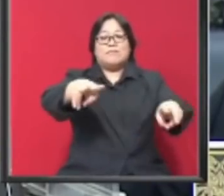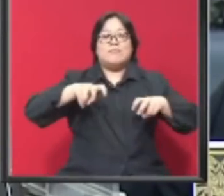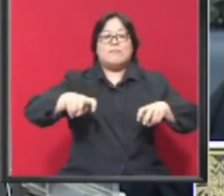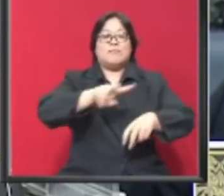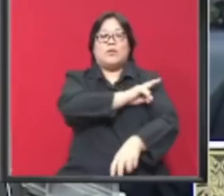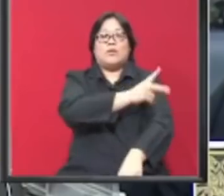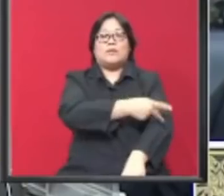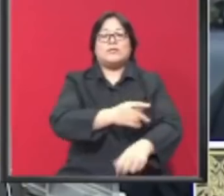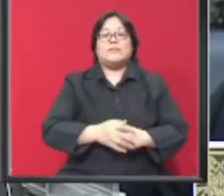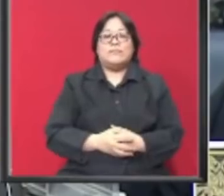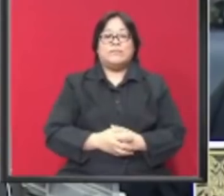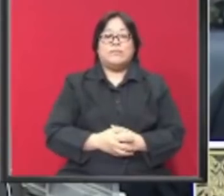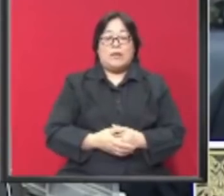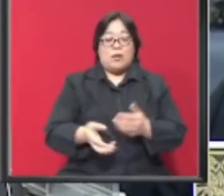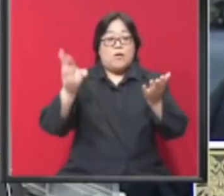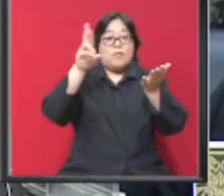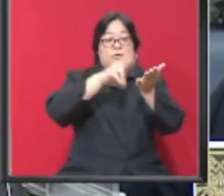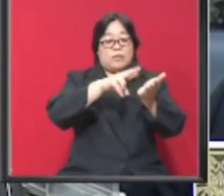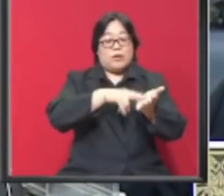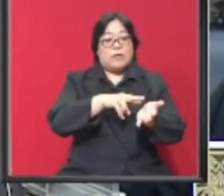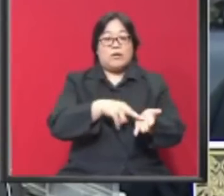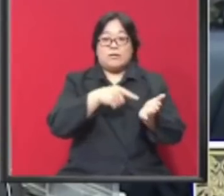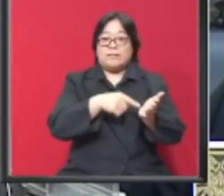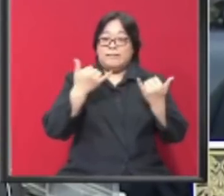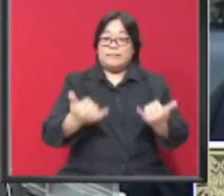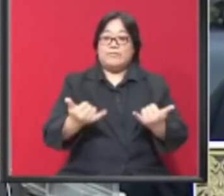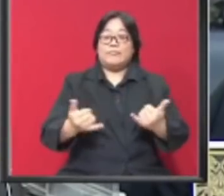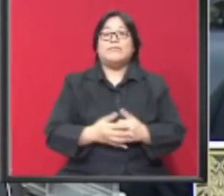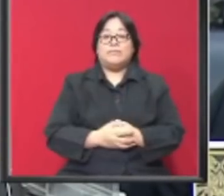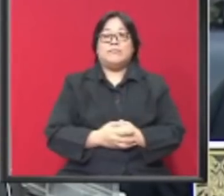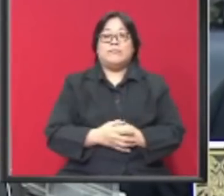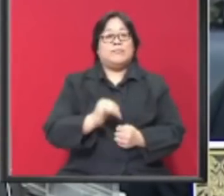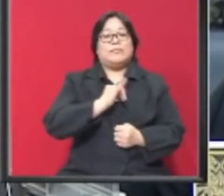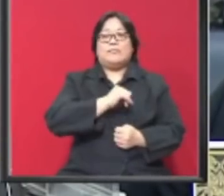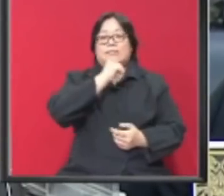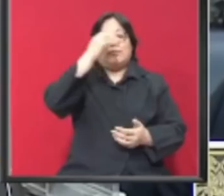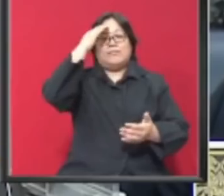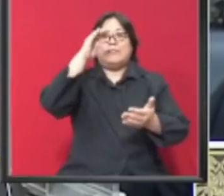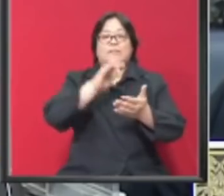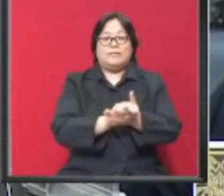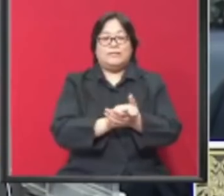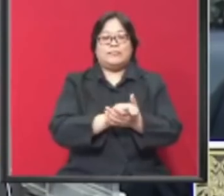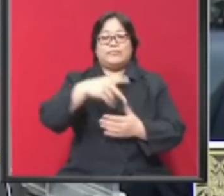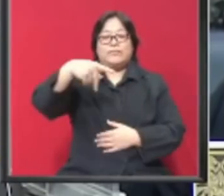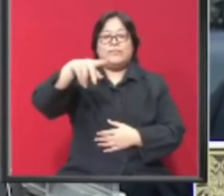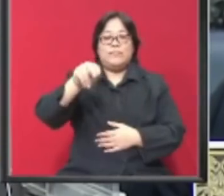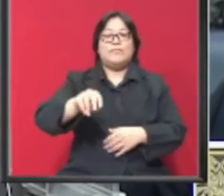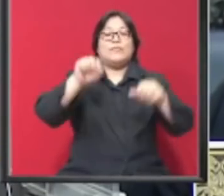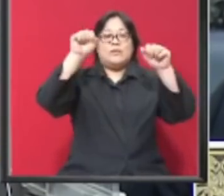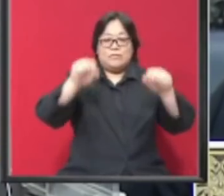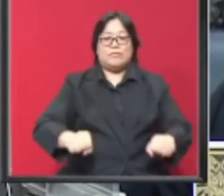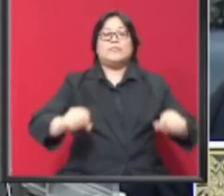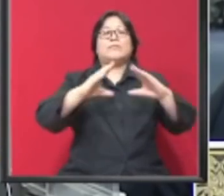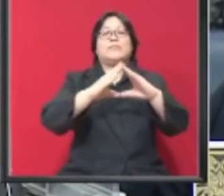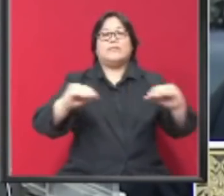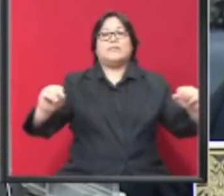kuasa dari record yang kita telah lihat Hari ini saya tidak percaya PN akan dapat